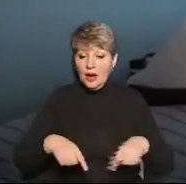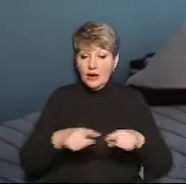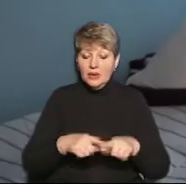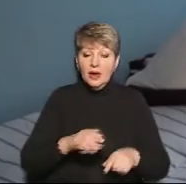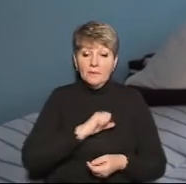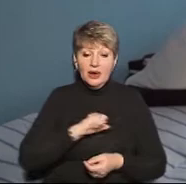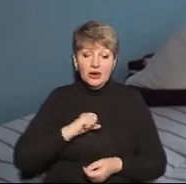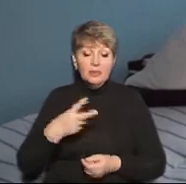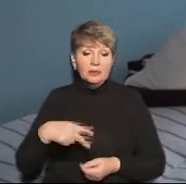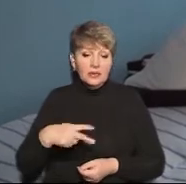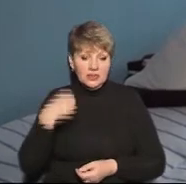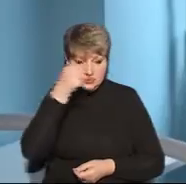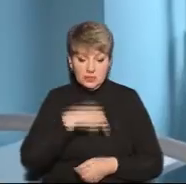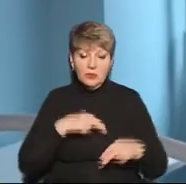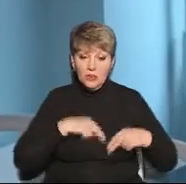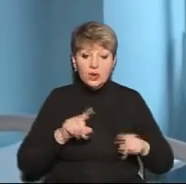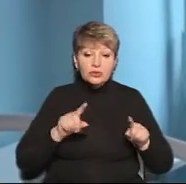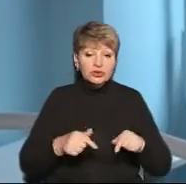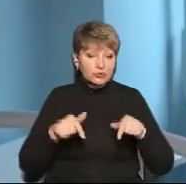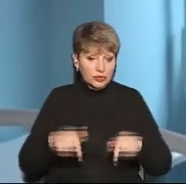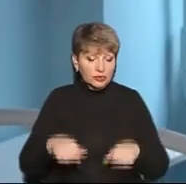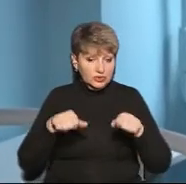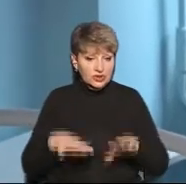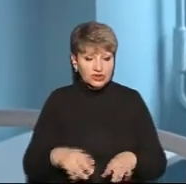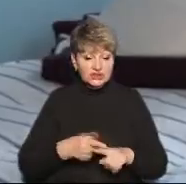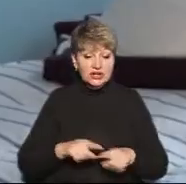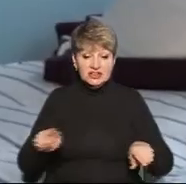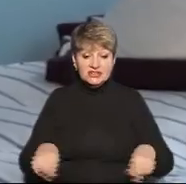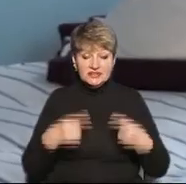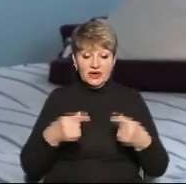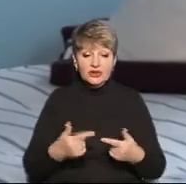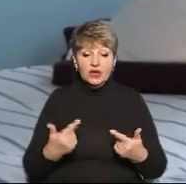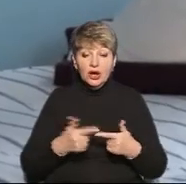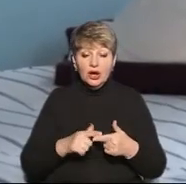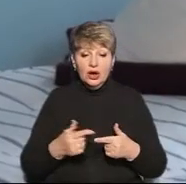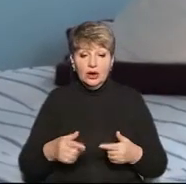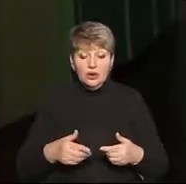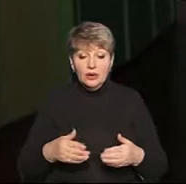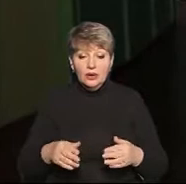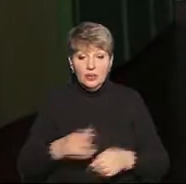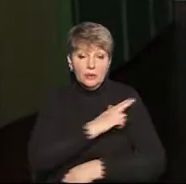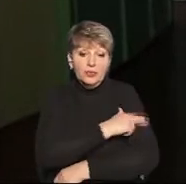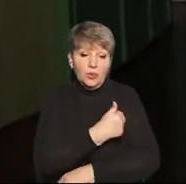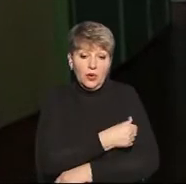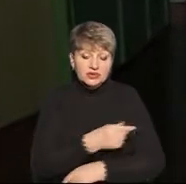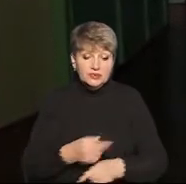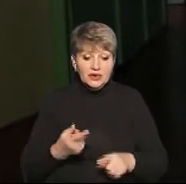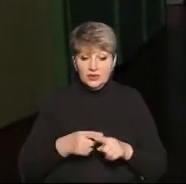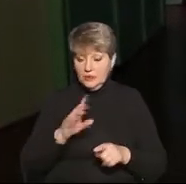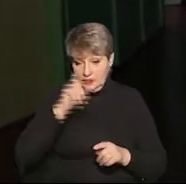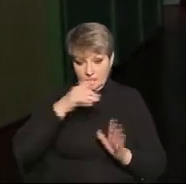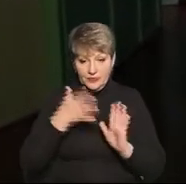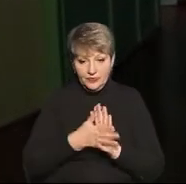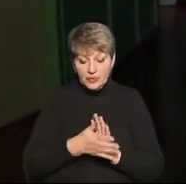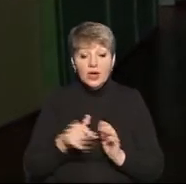працює 20 років. Чому на базі їхнього закладу вирішили створити госпіталь для хворих на коронавірус, не розуміє. У цьому відділенні другий